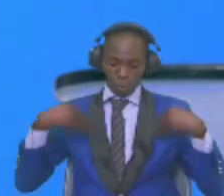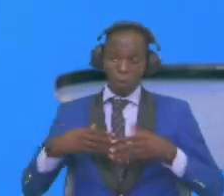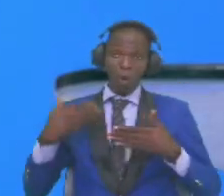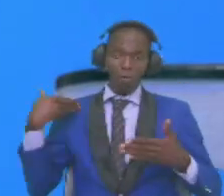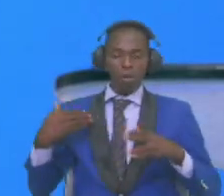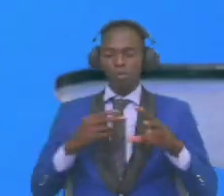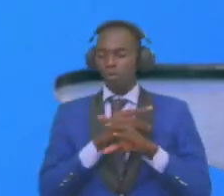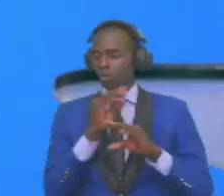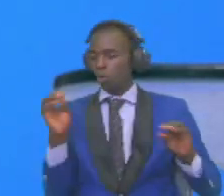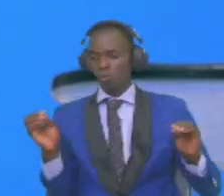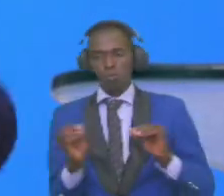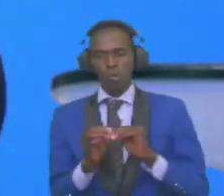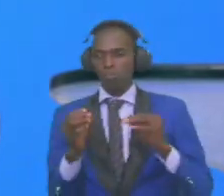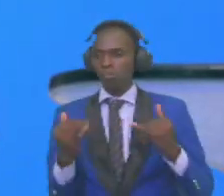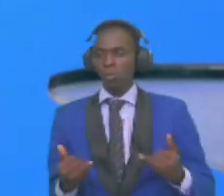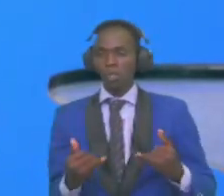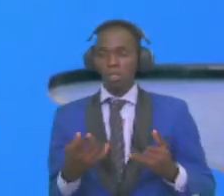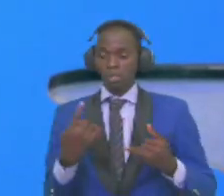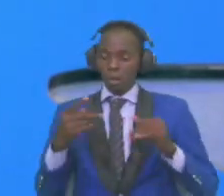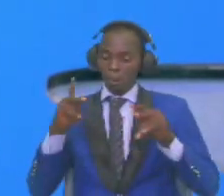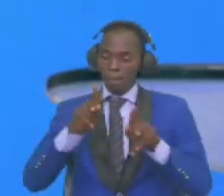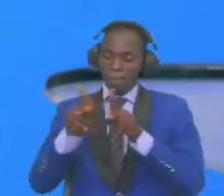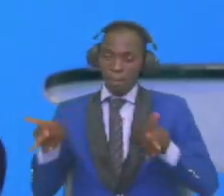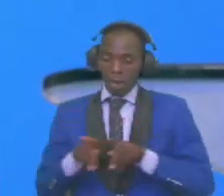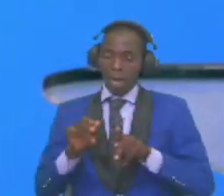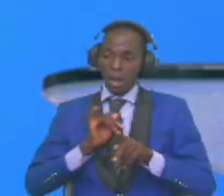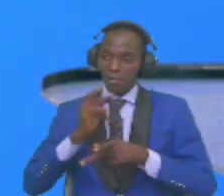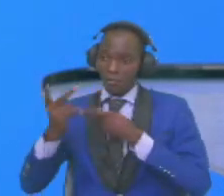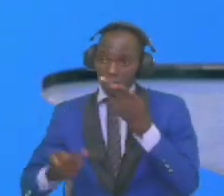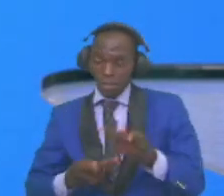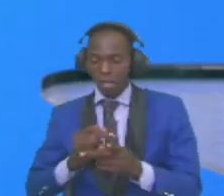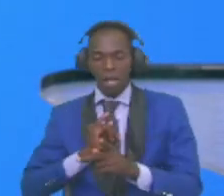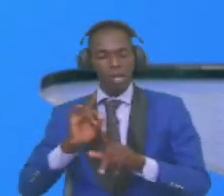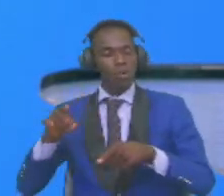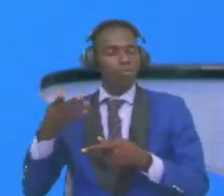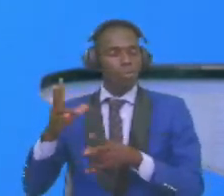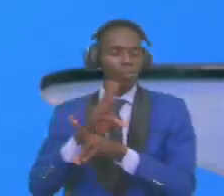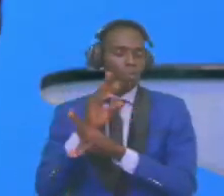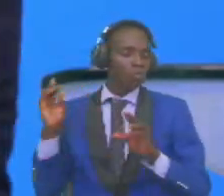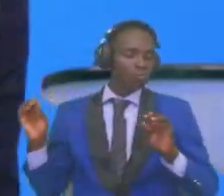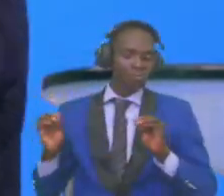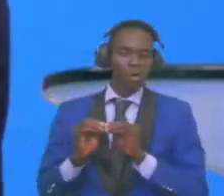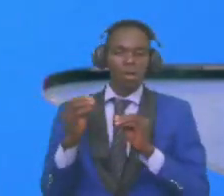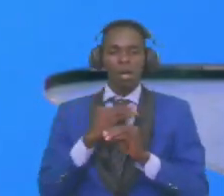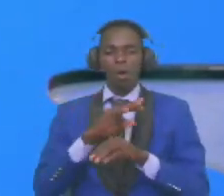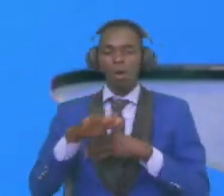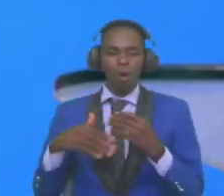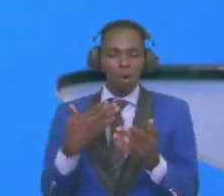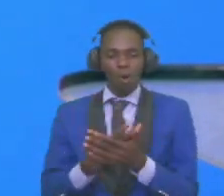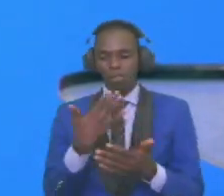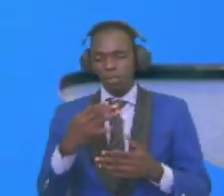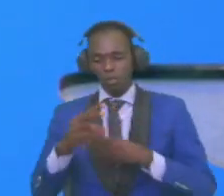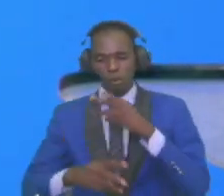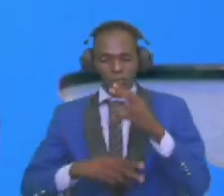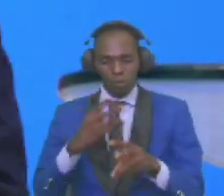je portais je ne le pensais plus la lieue de ma visite je n'y vais plus et toutes ces